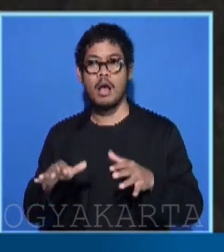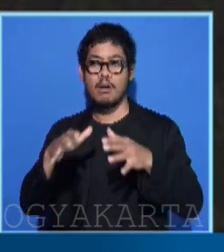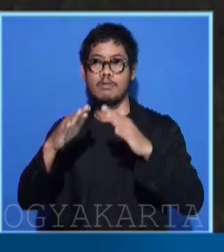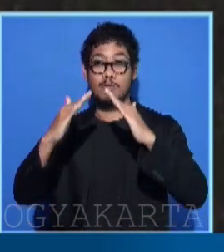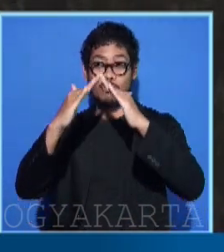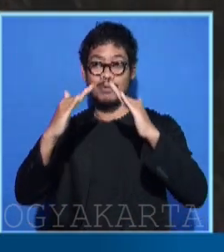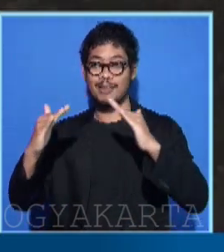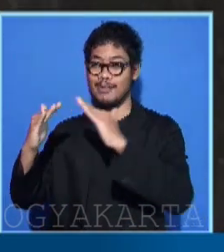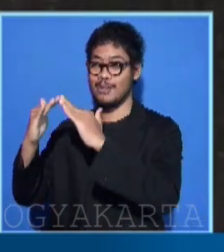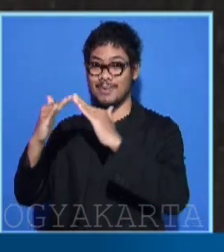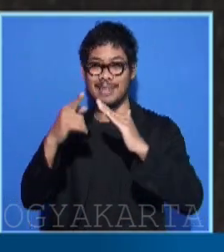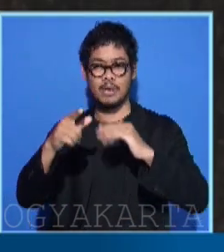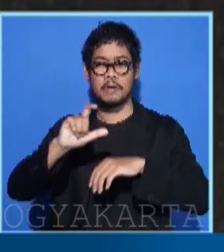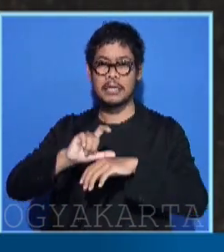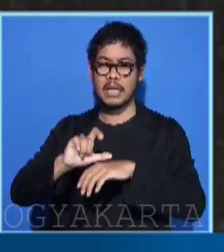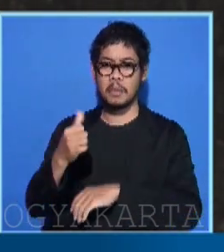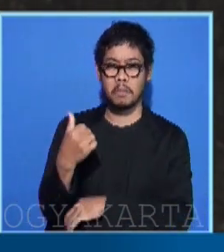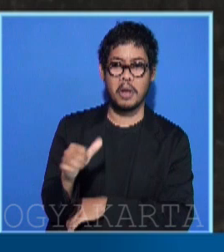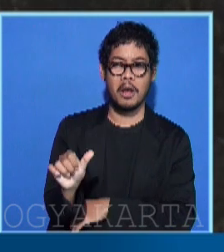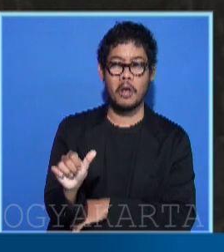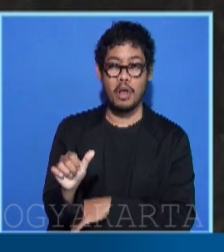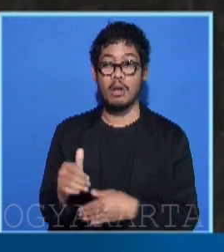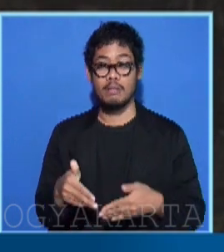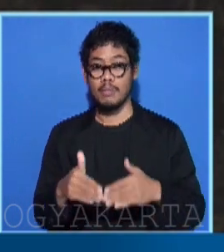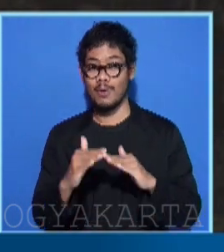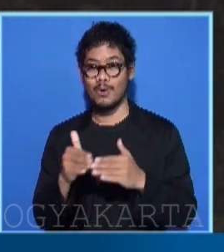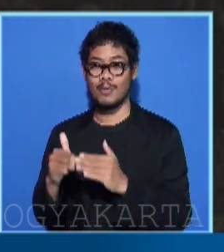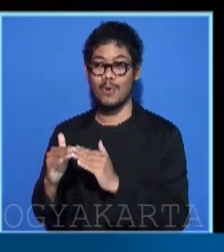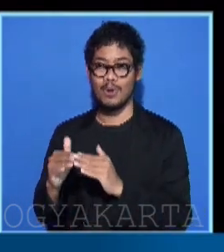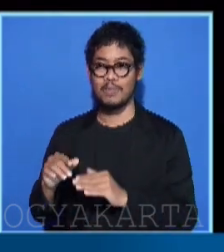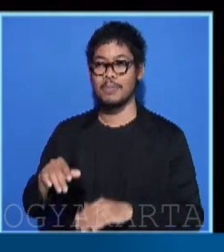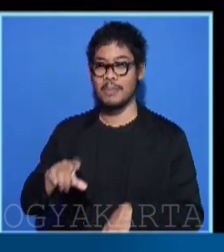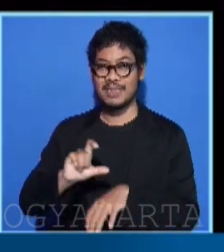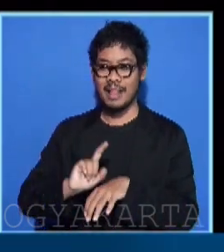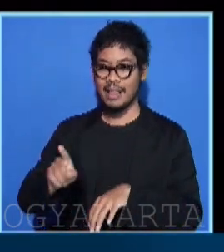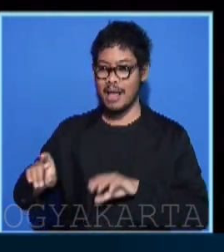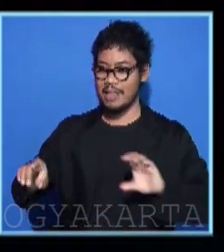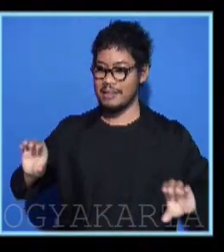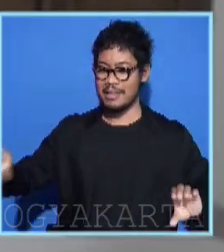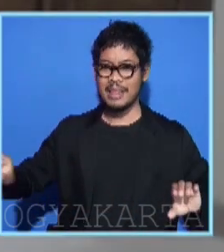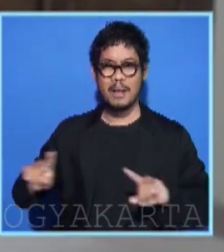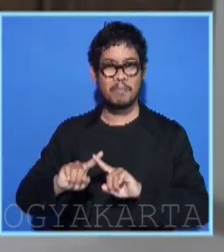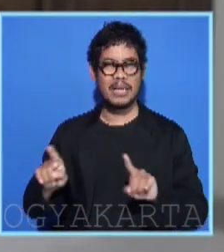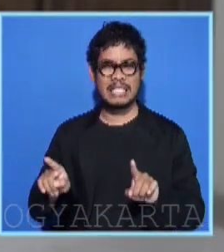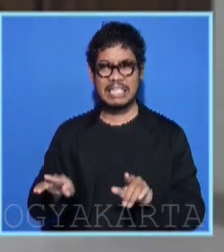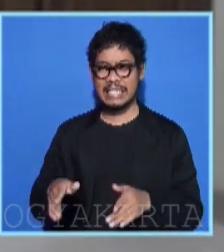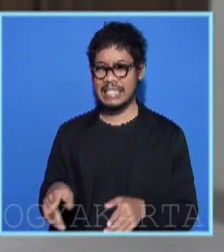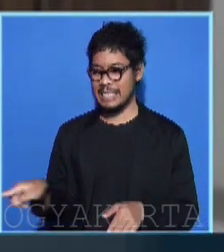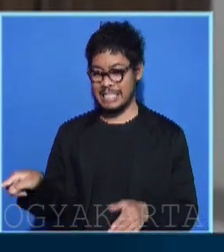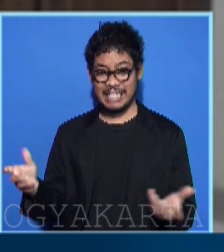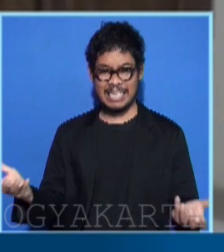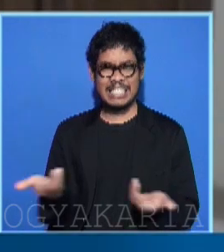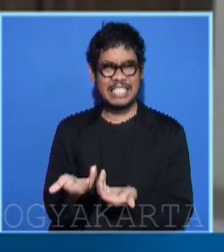ak ini karena jarak antar masjid terdekat cukup jauh yaitu sekitar 1 km agar